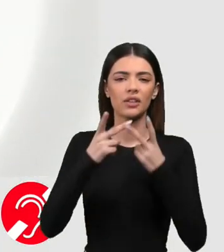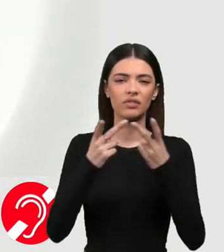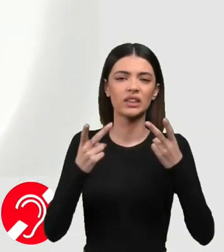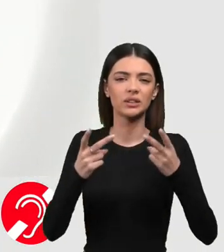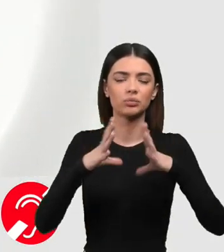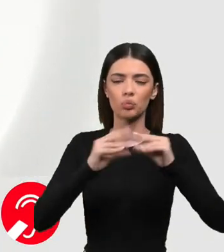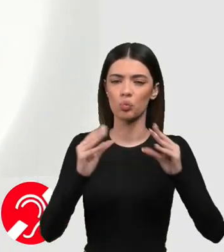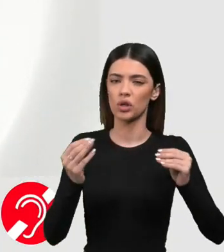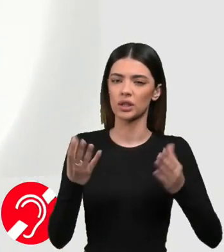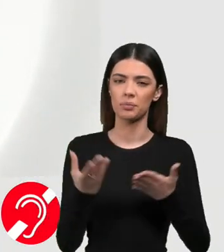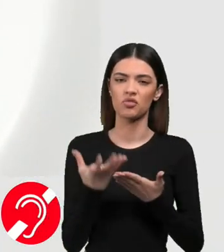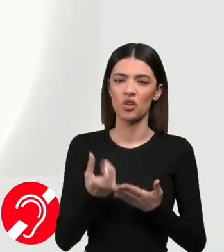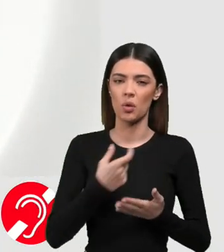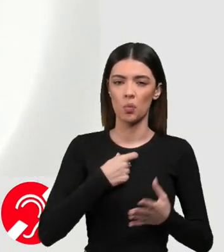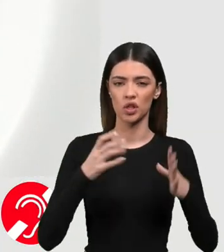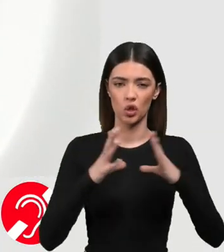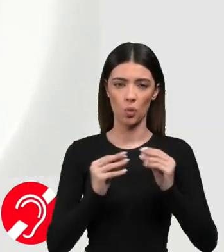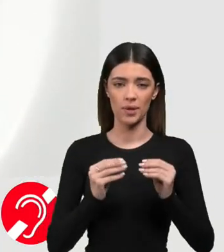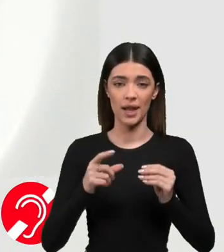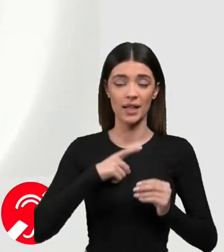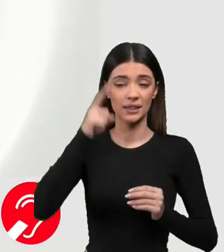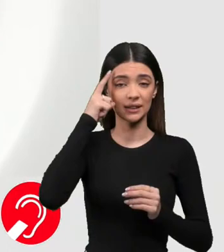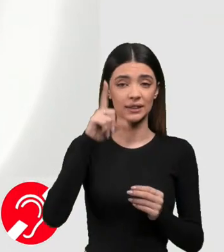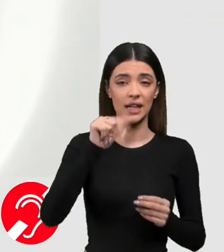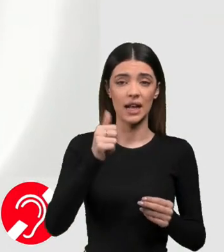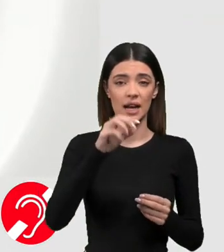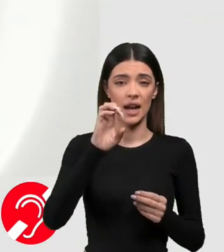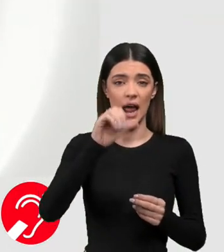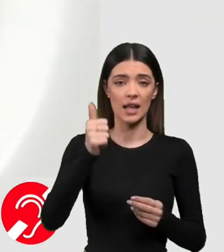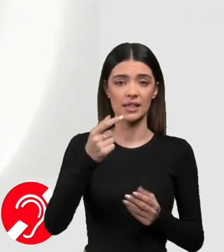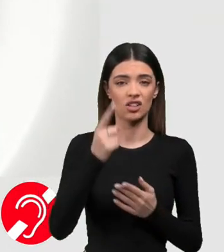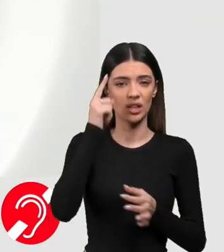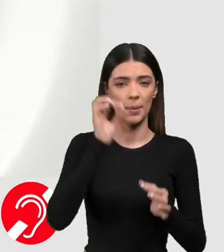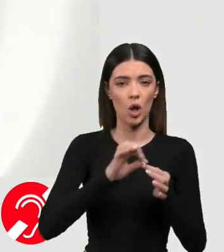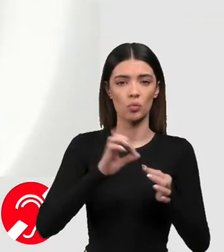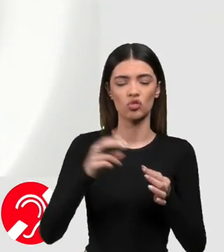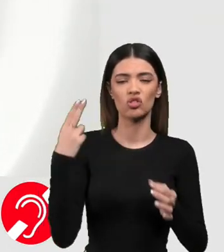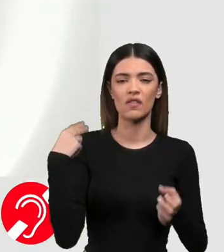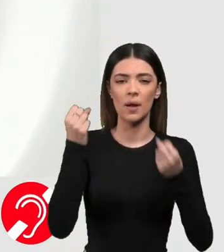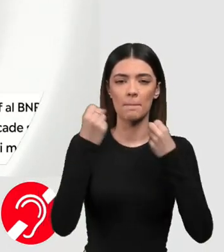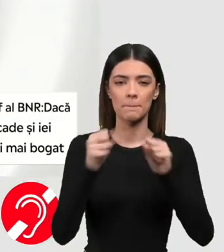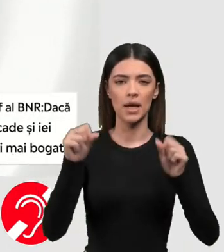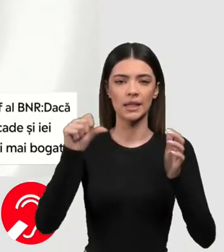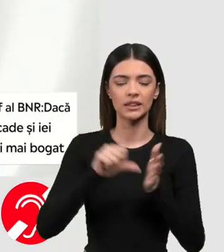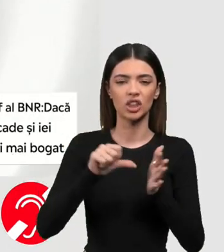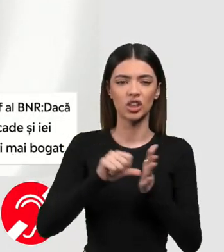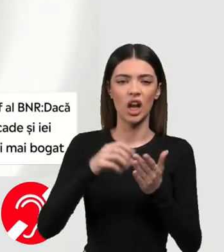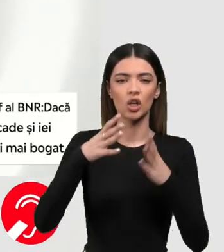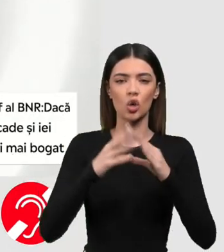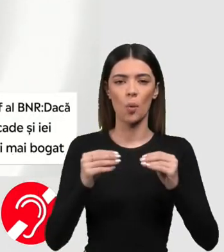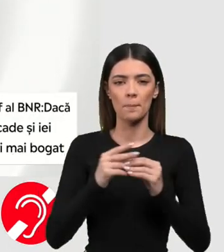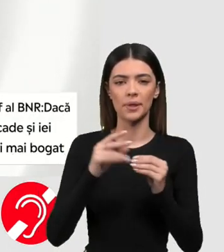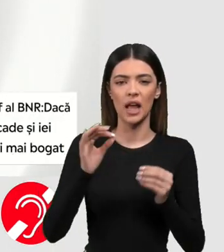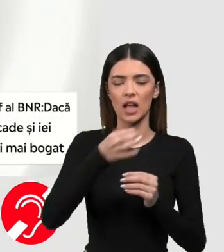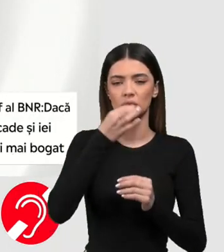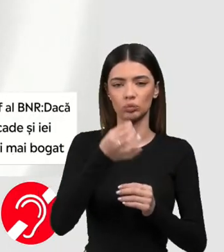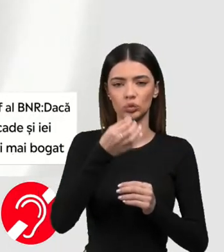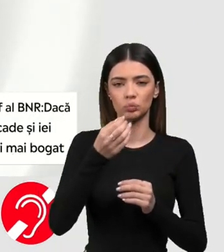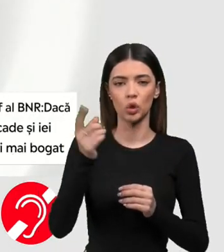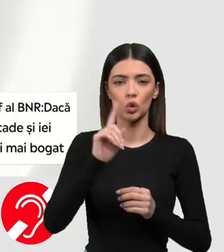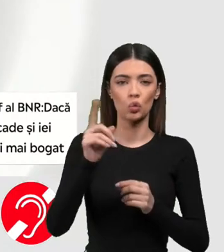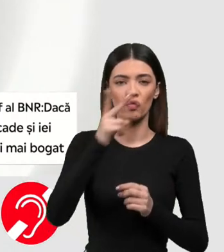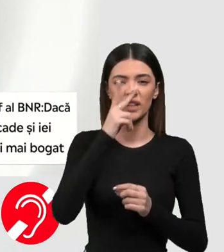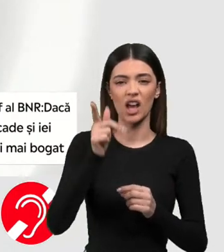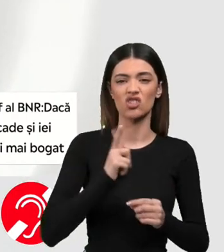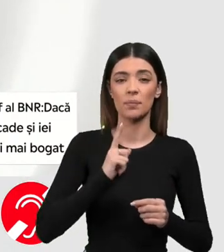Se trăiește cu mult peste posibilități în România, este de părere Valentin Lazea, economistul șef al Băncii Naționale a României, citat de Hot News.